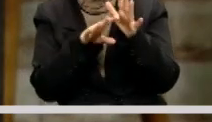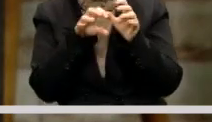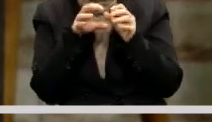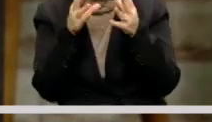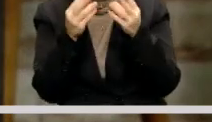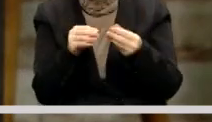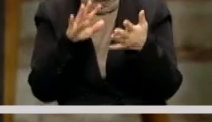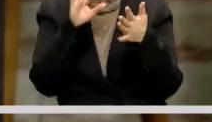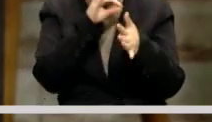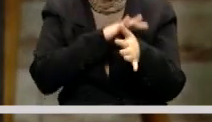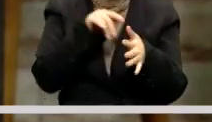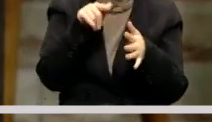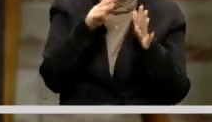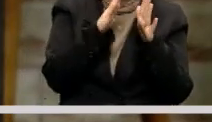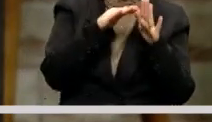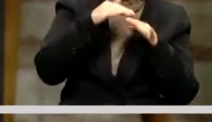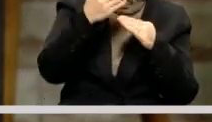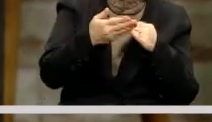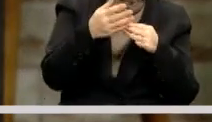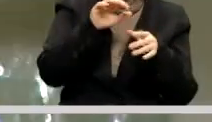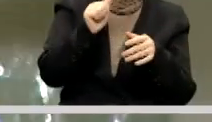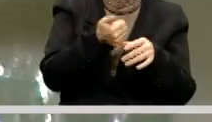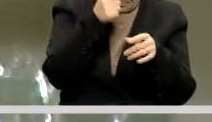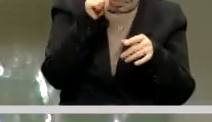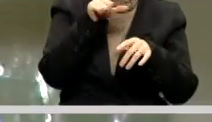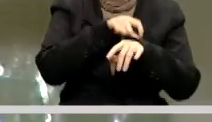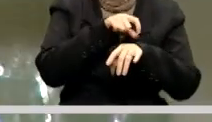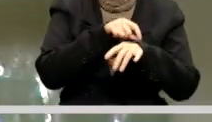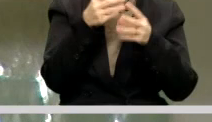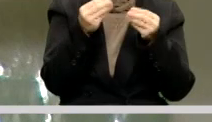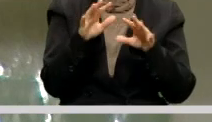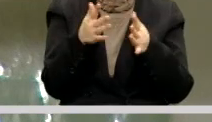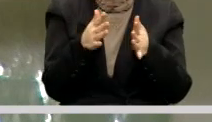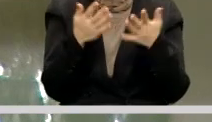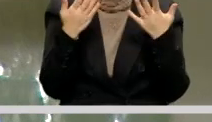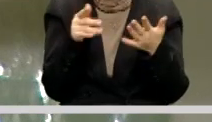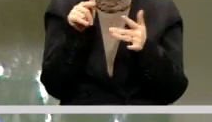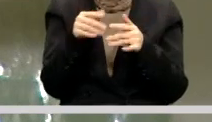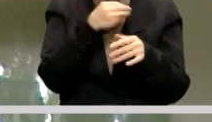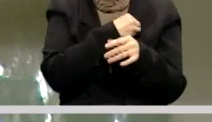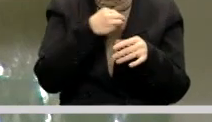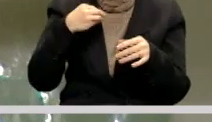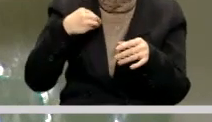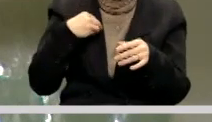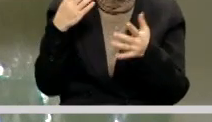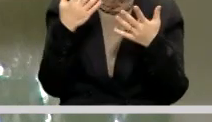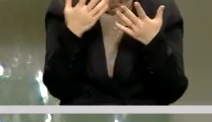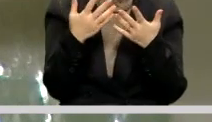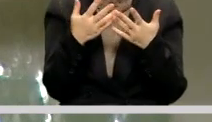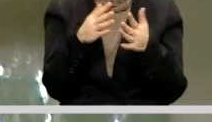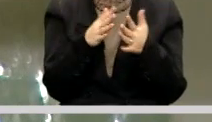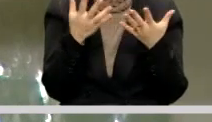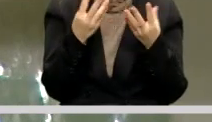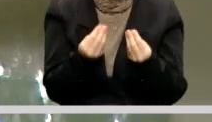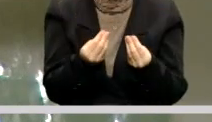ciddi bir hastalık çıkabiliyor. Peki bu tedavi yöntemi bunun nedir? Bir de çok sıklıkla görülüyor mu? Onu merak